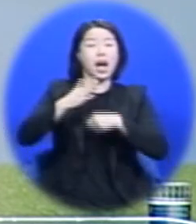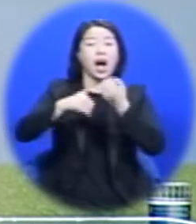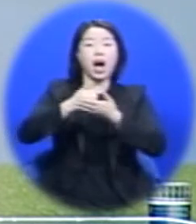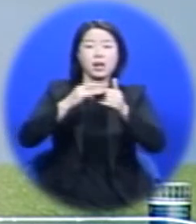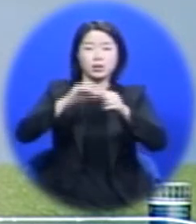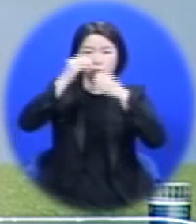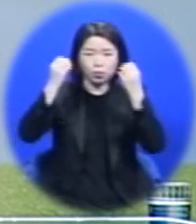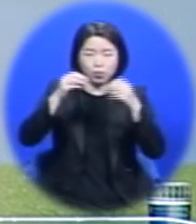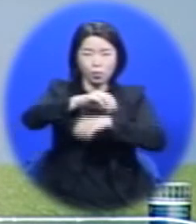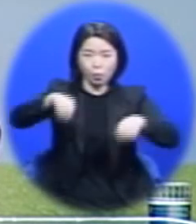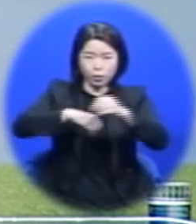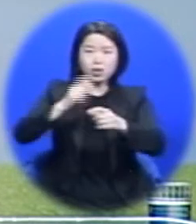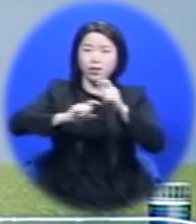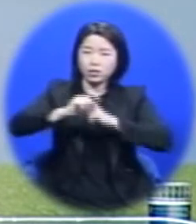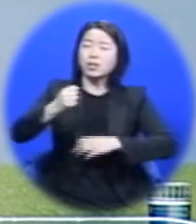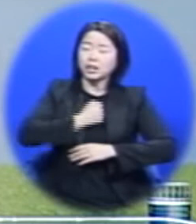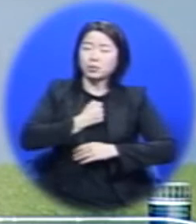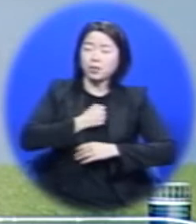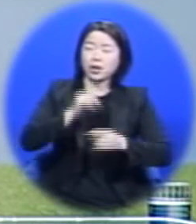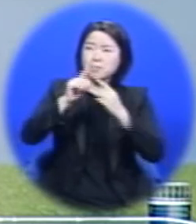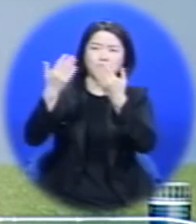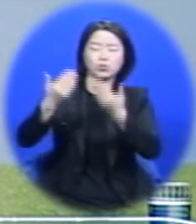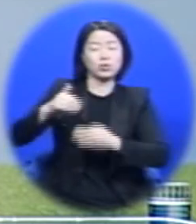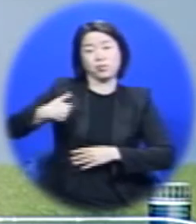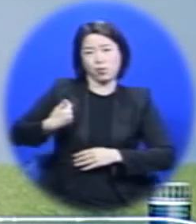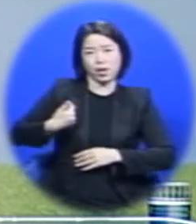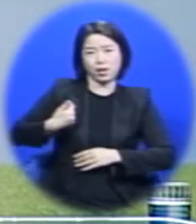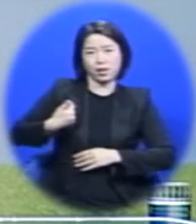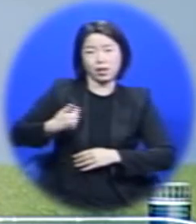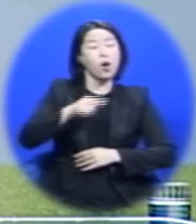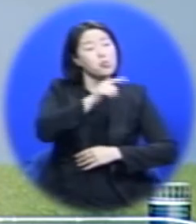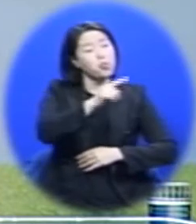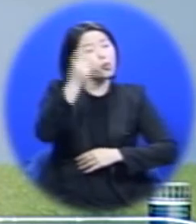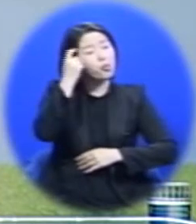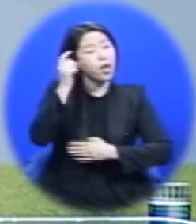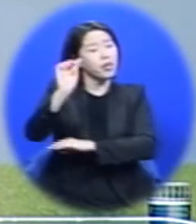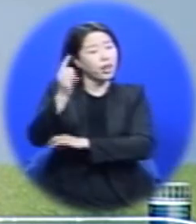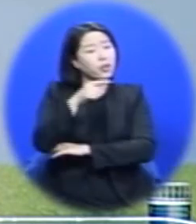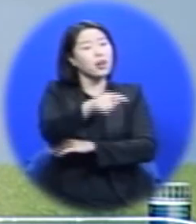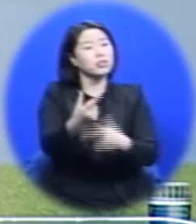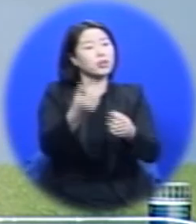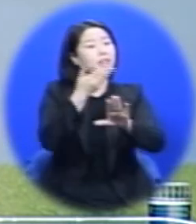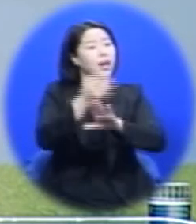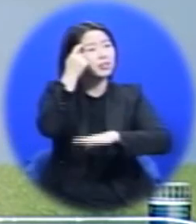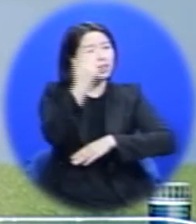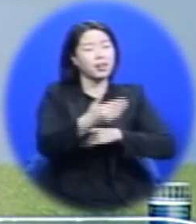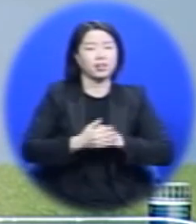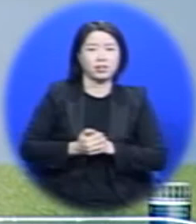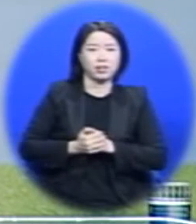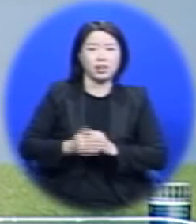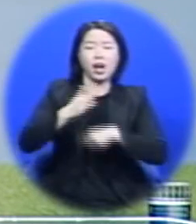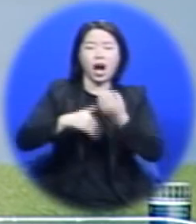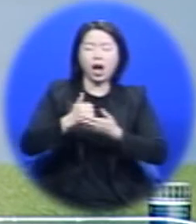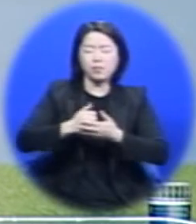하나님께서 오히려 더 답답하게 말씀하실지 몰라요. 너는 왜 다윗과 그렇게 다르냐?